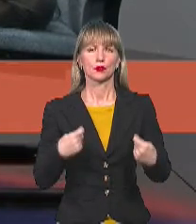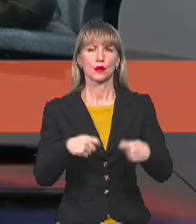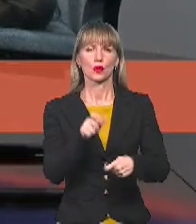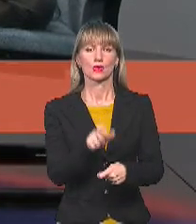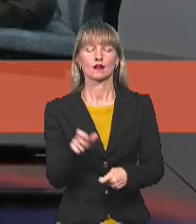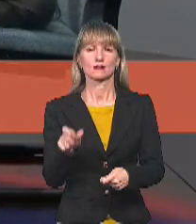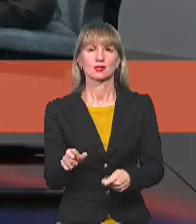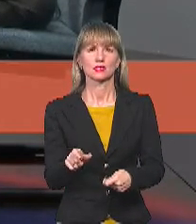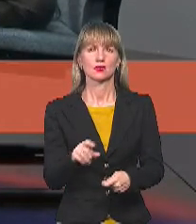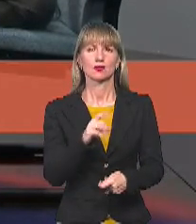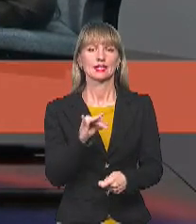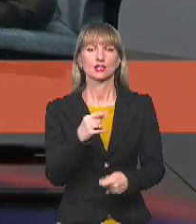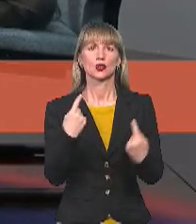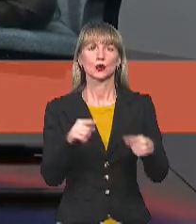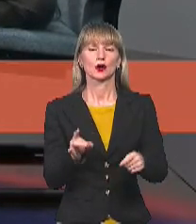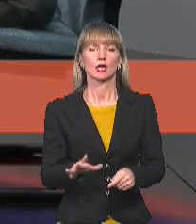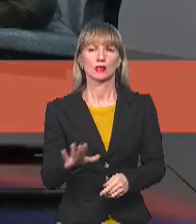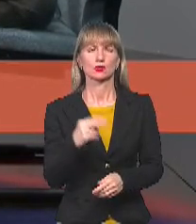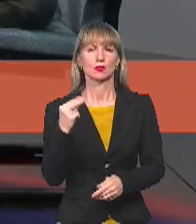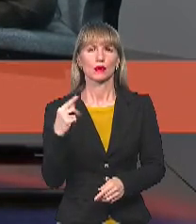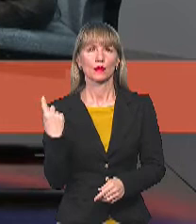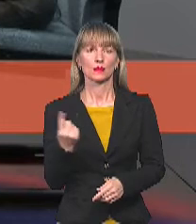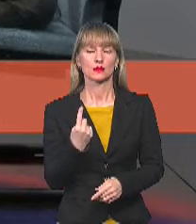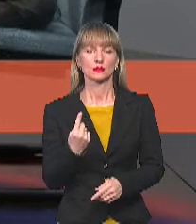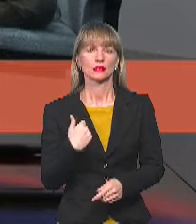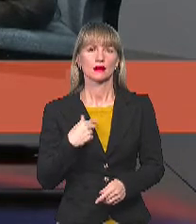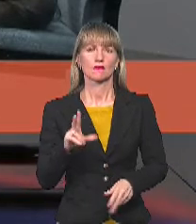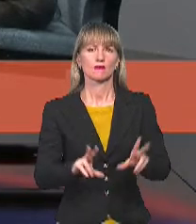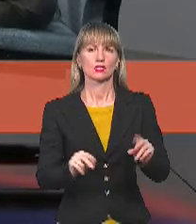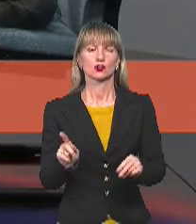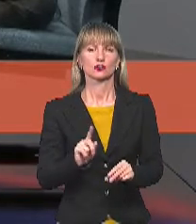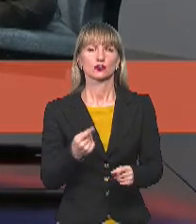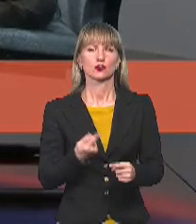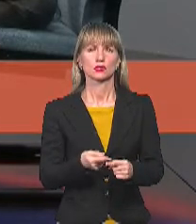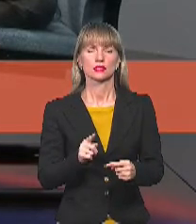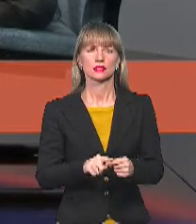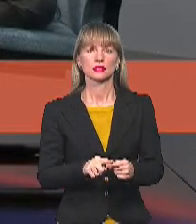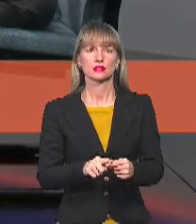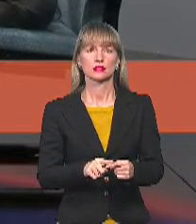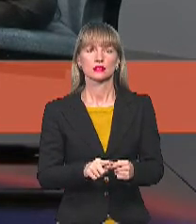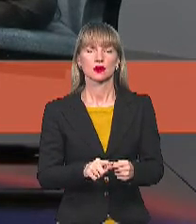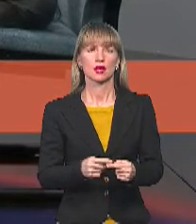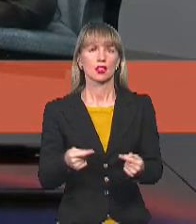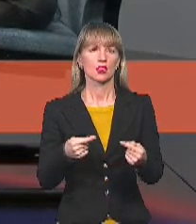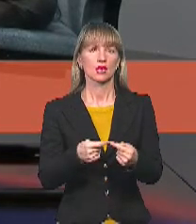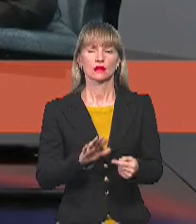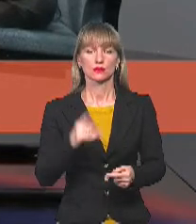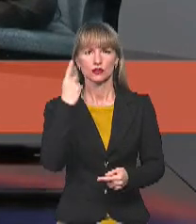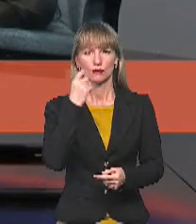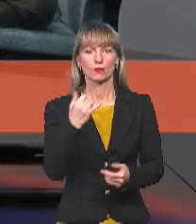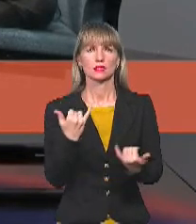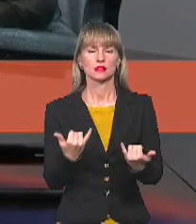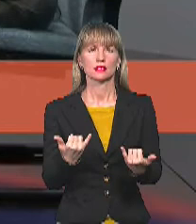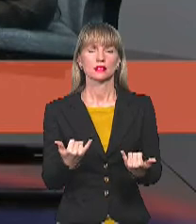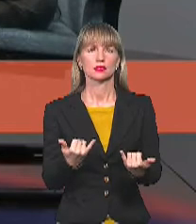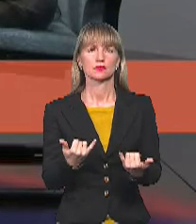продавців з інших регіонів Запорізької області, я вважаю, що це не досить достовірна інформація на даний час.